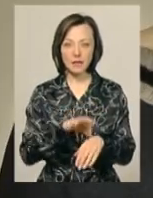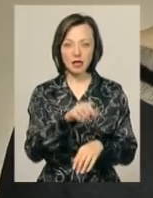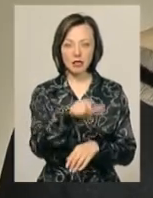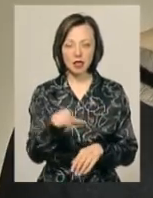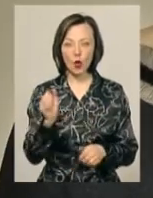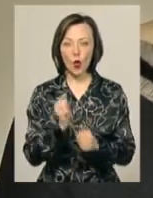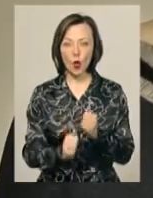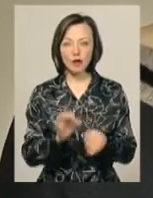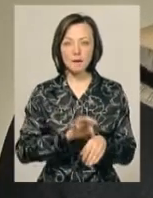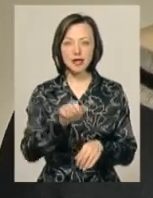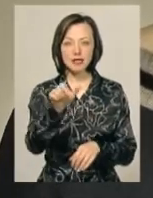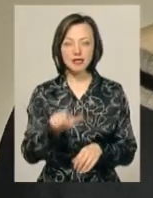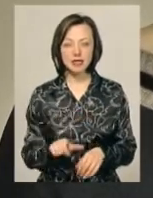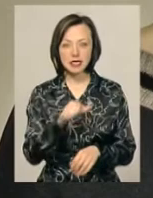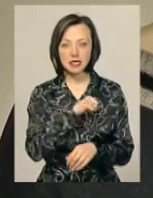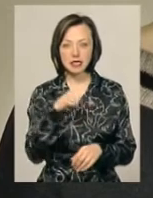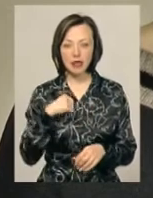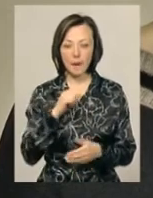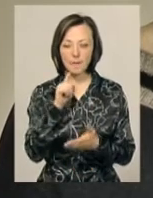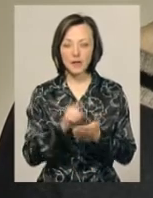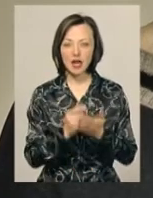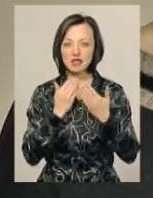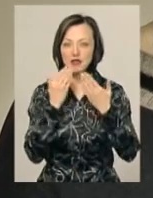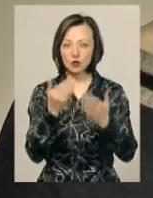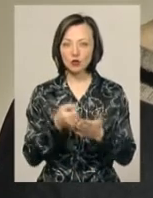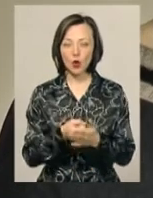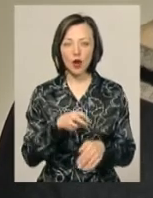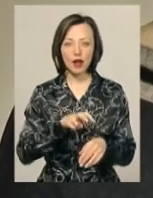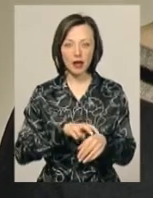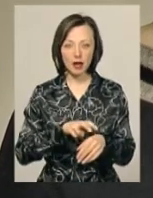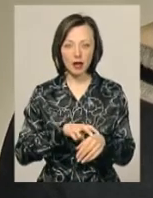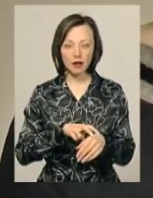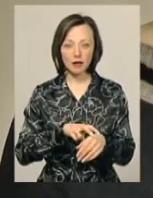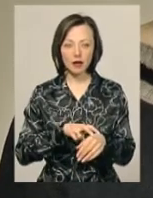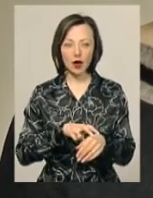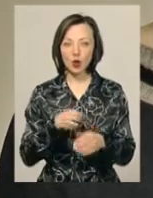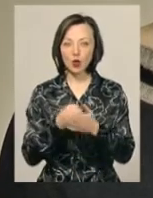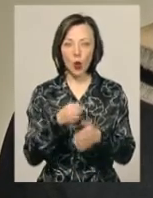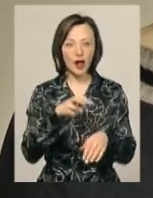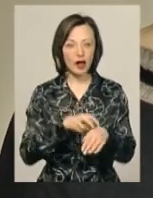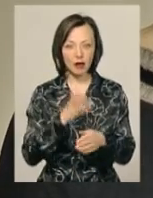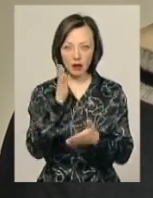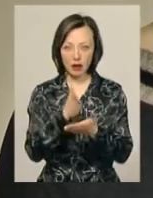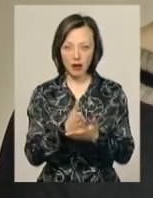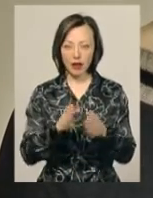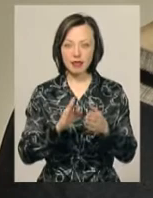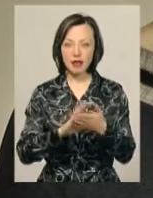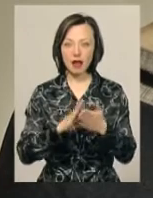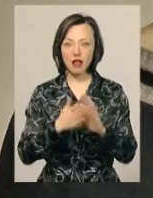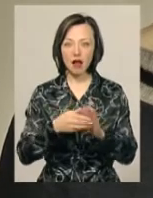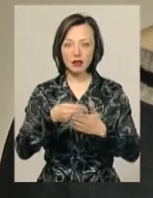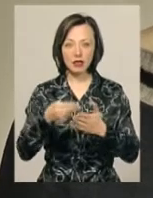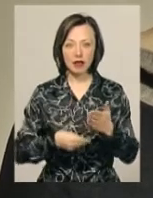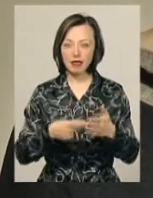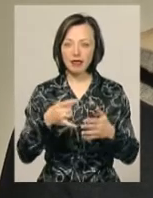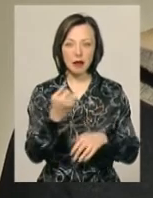Кожен пацієнт, власне, сам має звернутися до лікаря. Підкреслюю, до лікаря, тому що декларація заключається не з